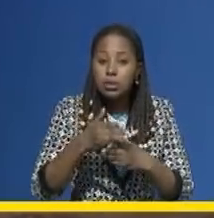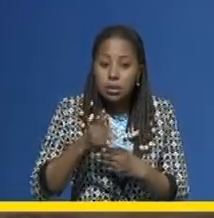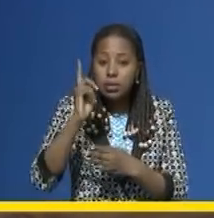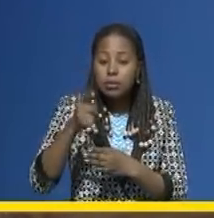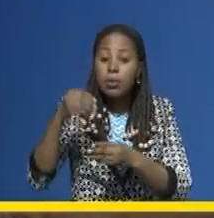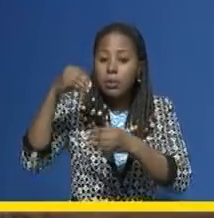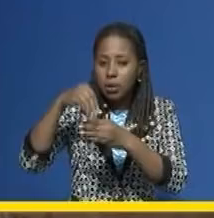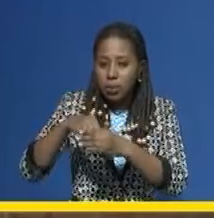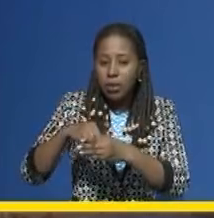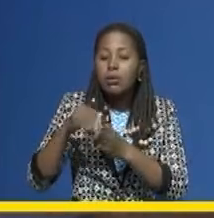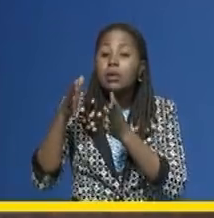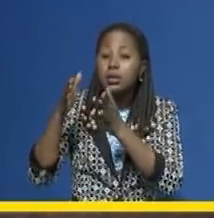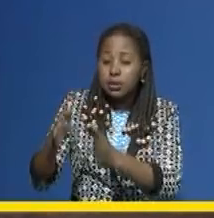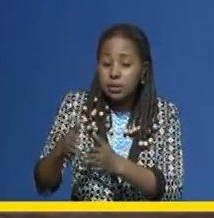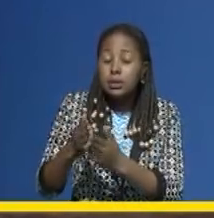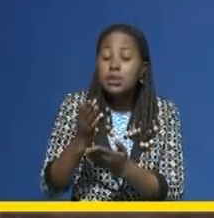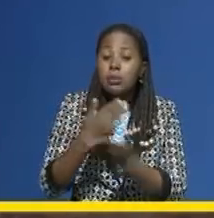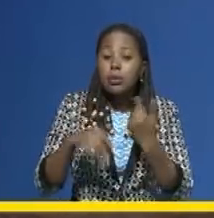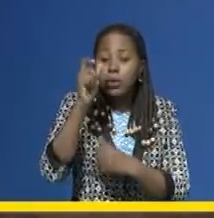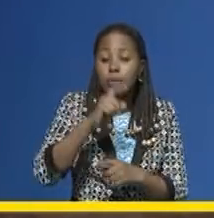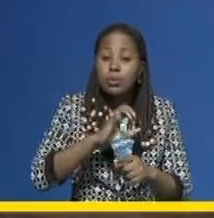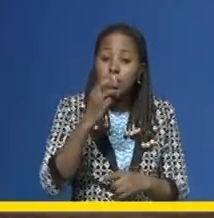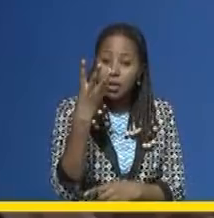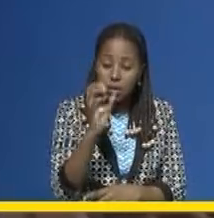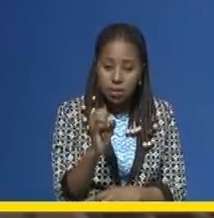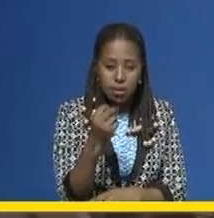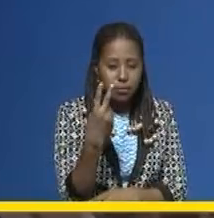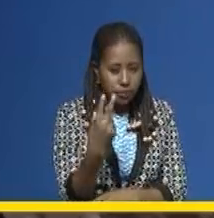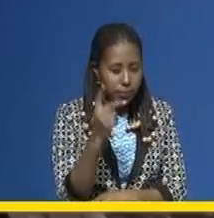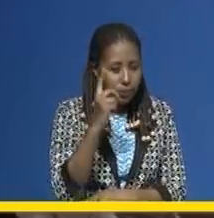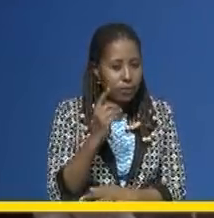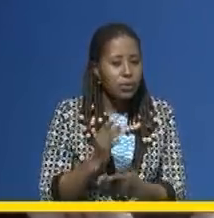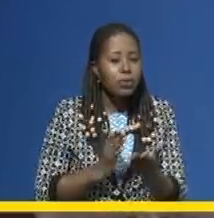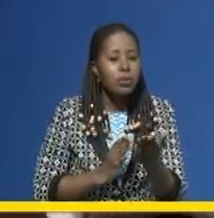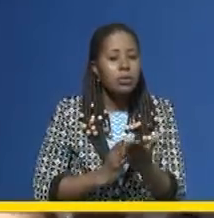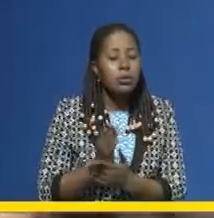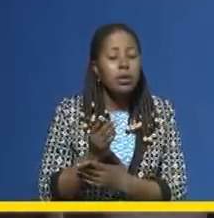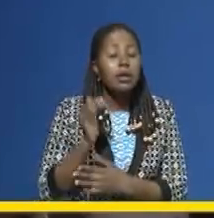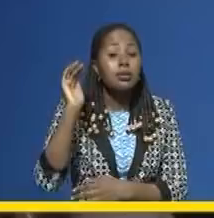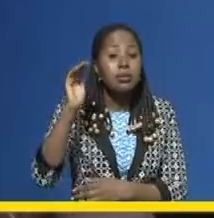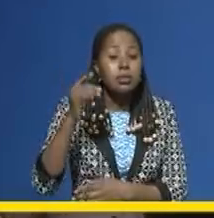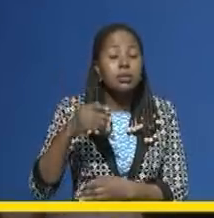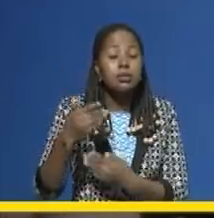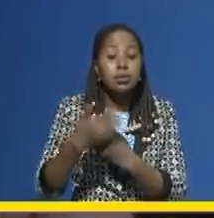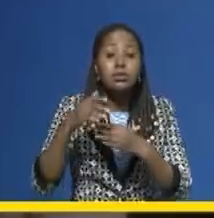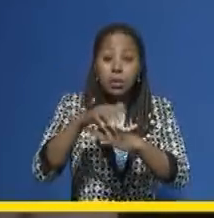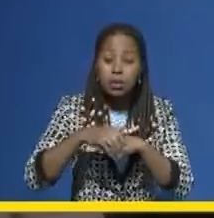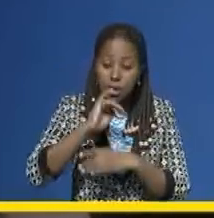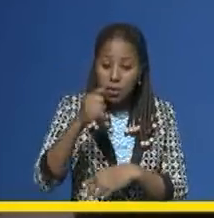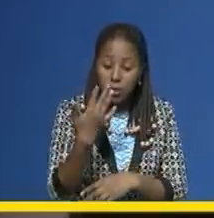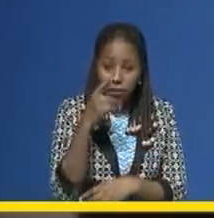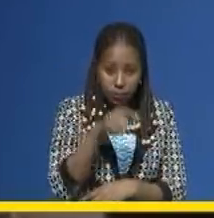wamewekwa kwenye karantini. Ni miongoni mwa watu 32 waliotoka safarini nchini Uingereza Jumatano